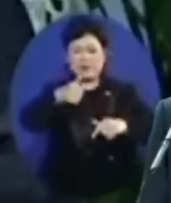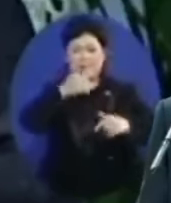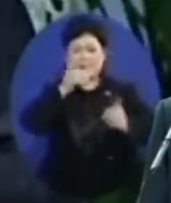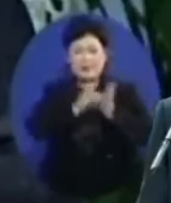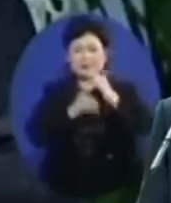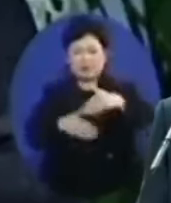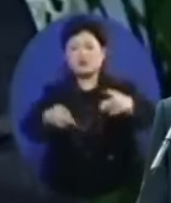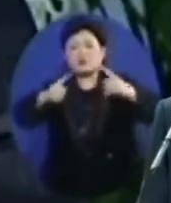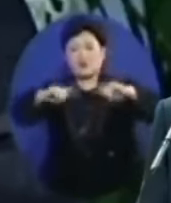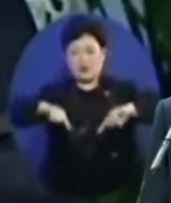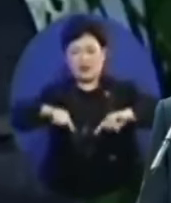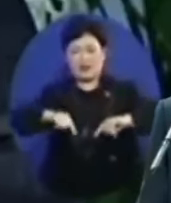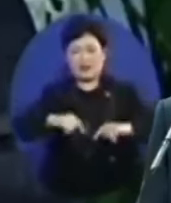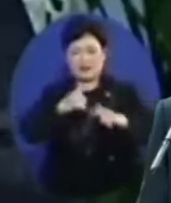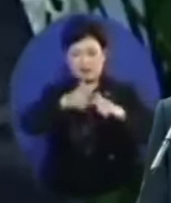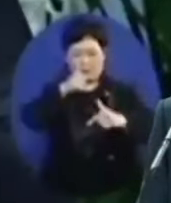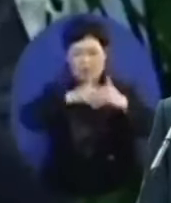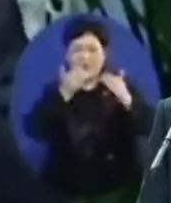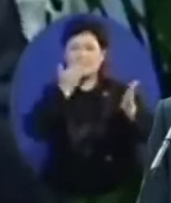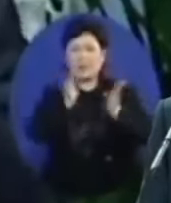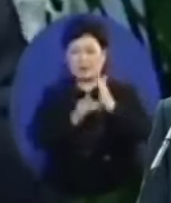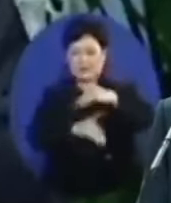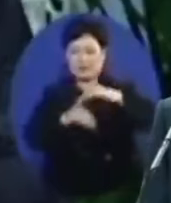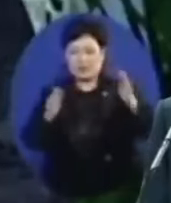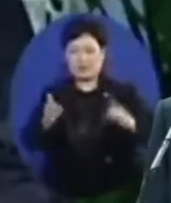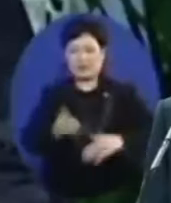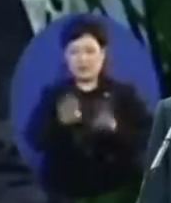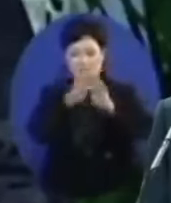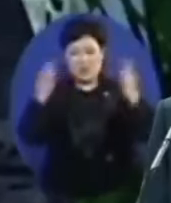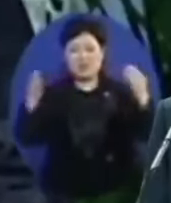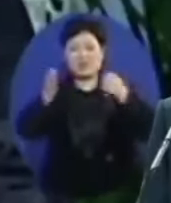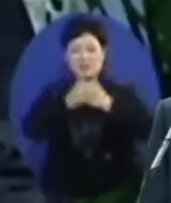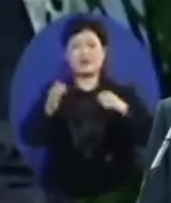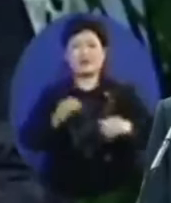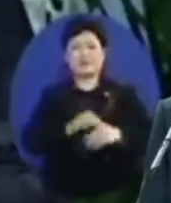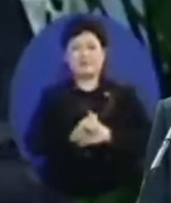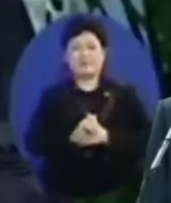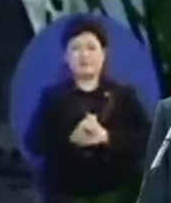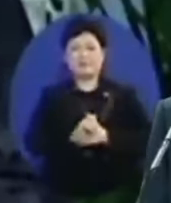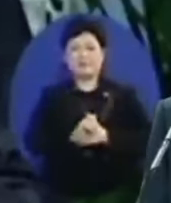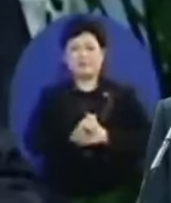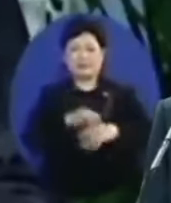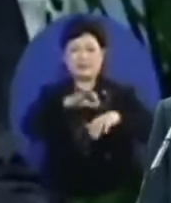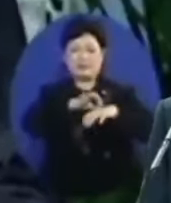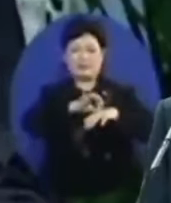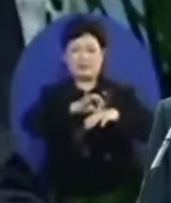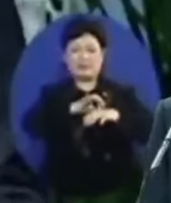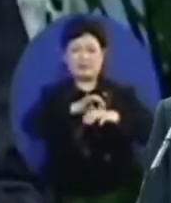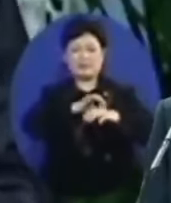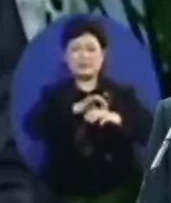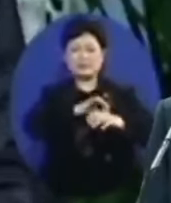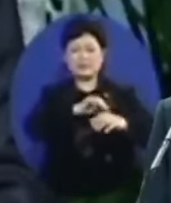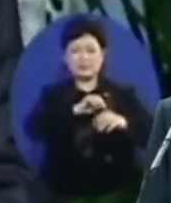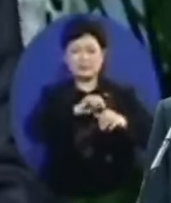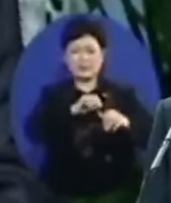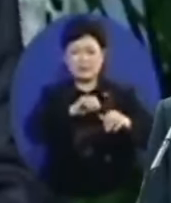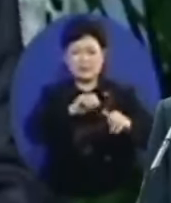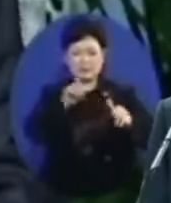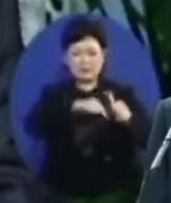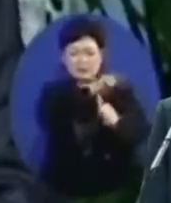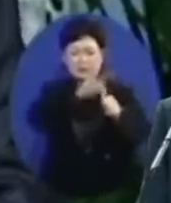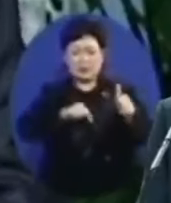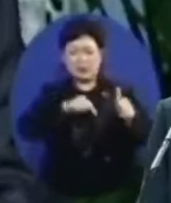들어오라. 내 반석이 열려있다. 살을 찢고 피를 흘려서 열려있으니 내 안에